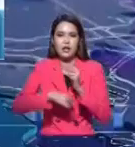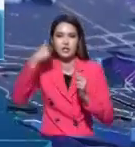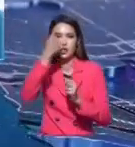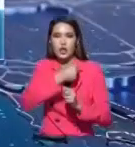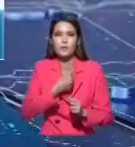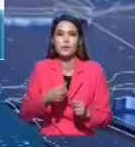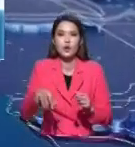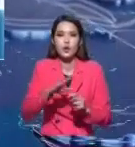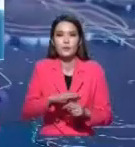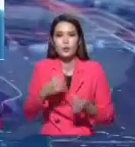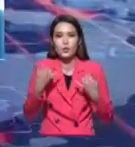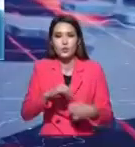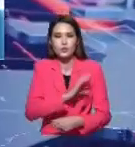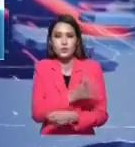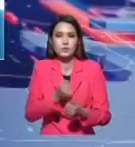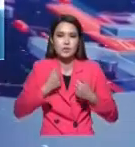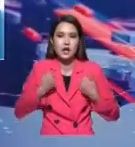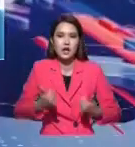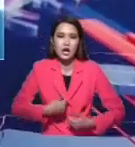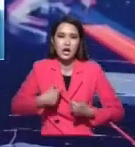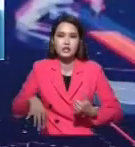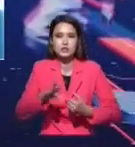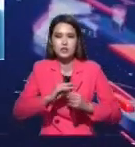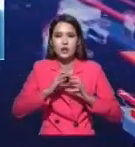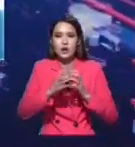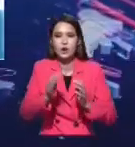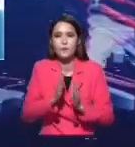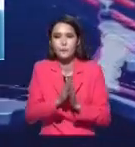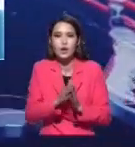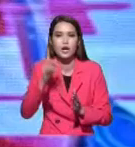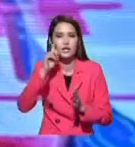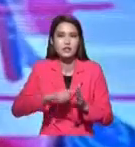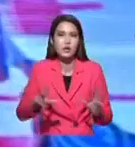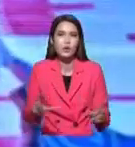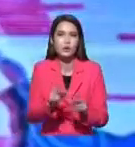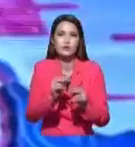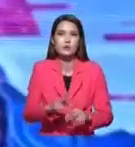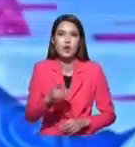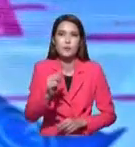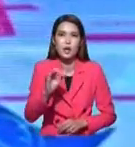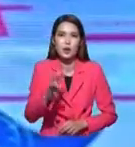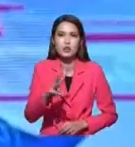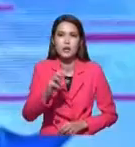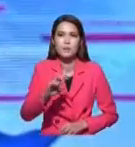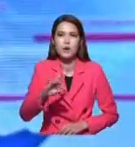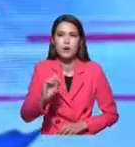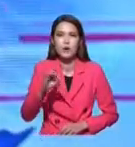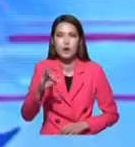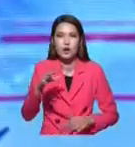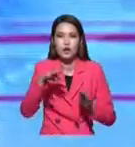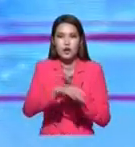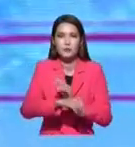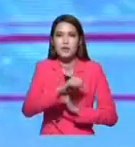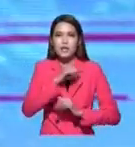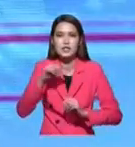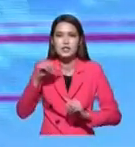искренние усилия каждого в сочетании со всеобщими молитвами сделали ее успешной. Бейонсе и Марго Робби вошли в список